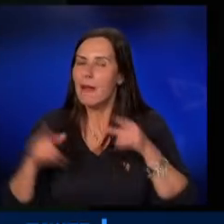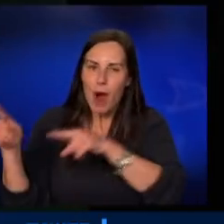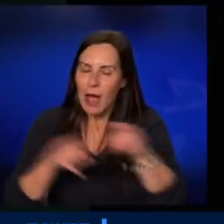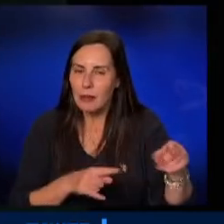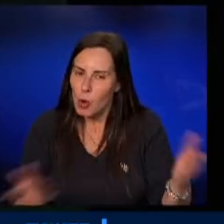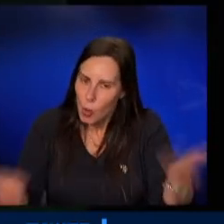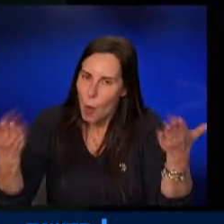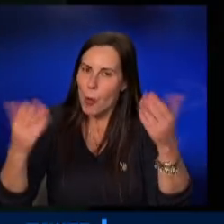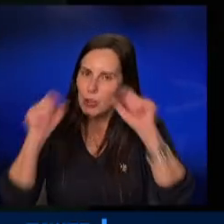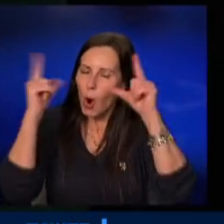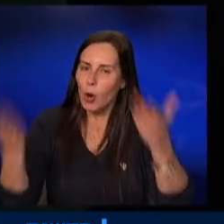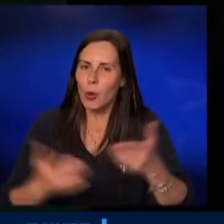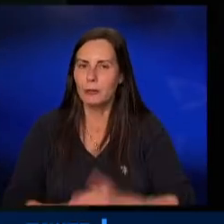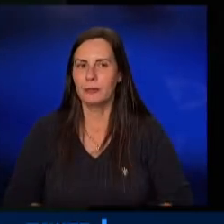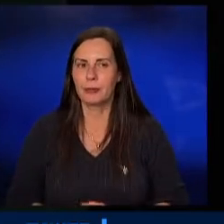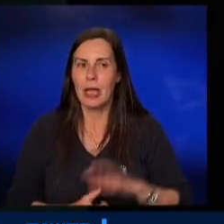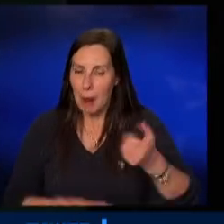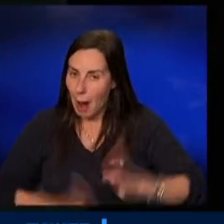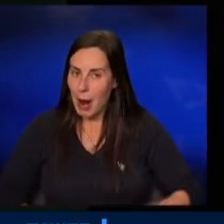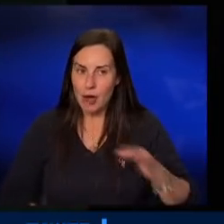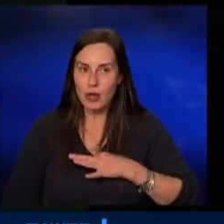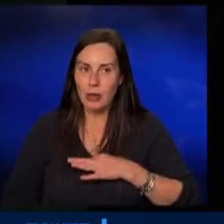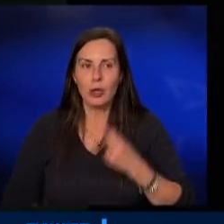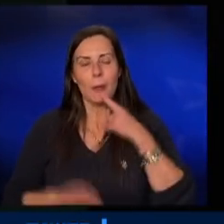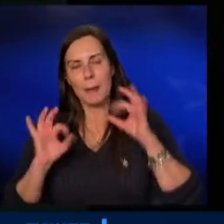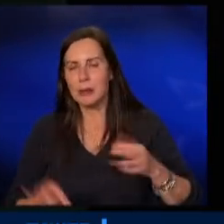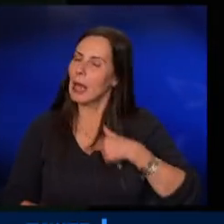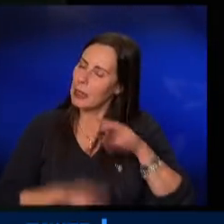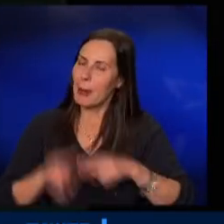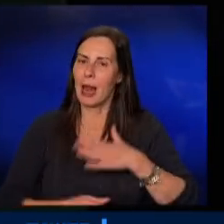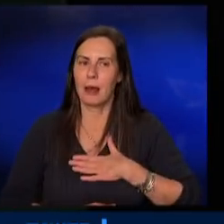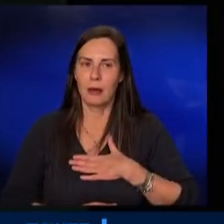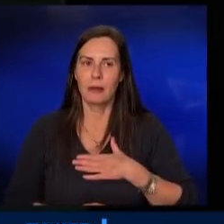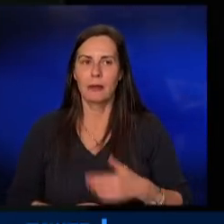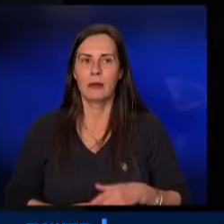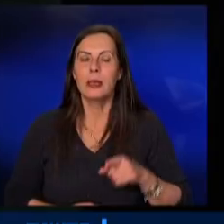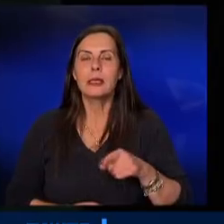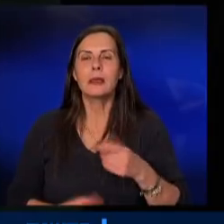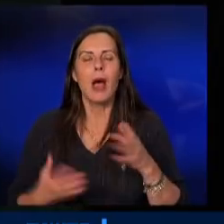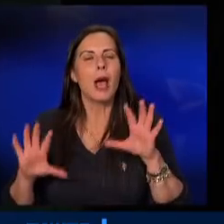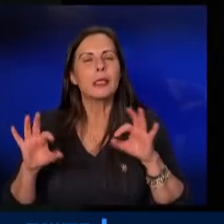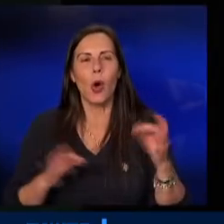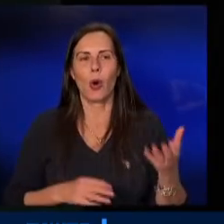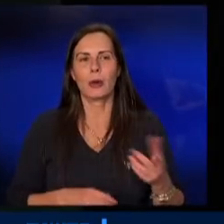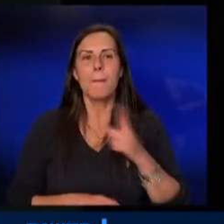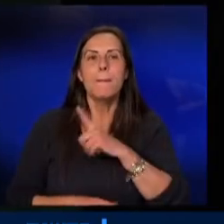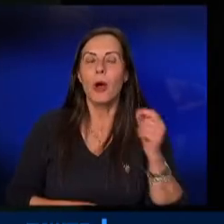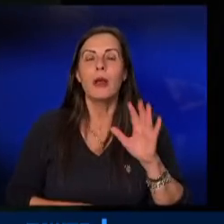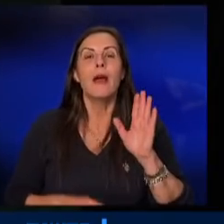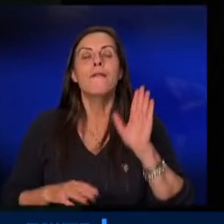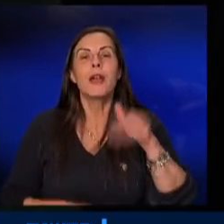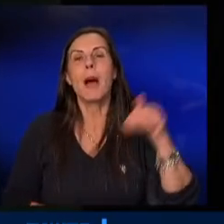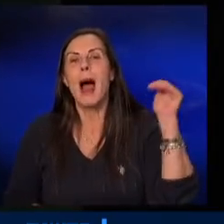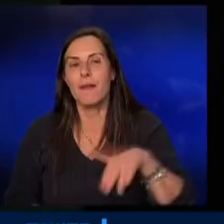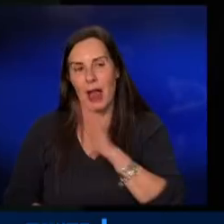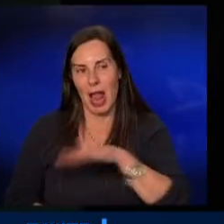אתם? קומו תתעררו, אם זה הייתה הבת שלי הייתי אומרת בסדר, אני אטפל. מדובר בעשרות, מאות,